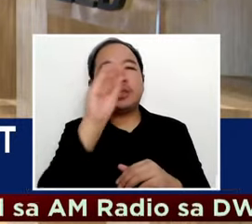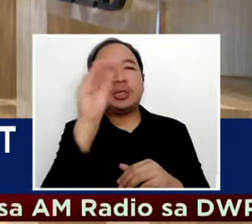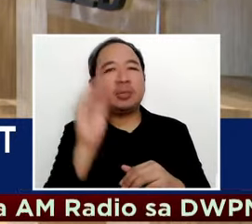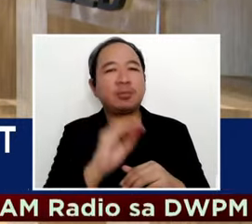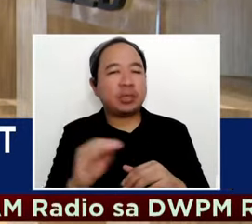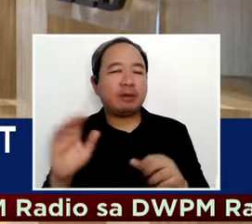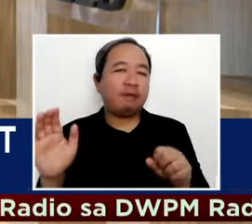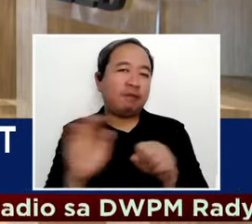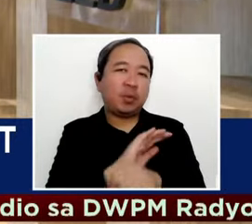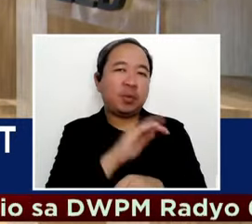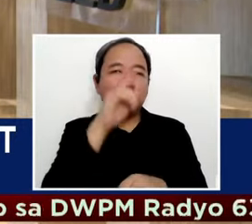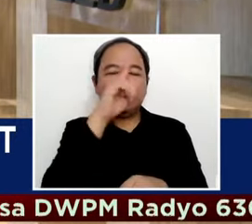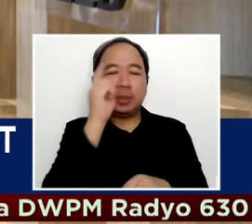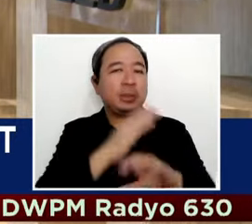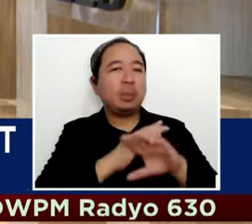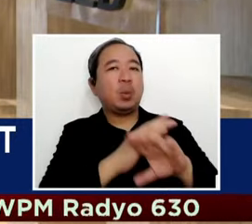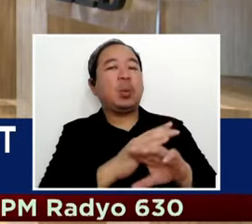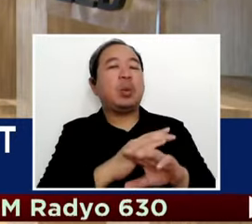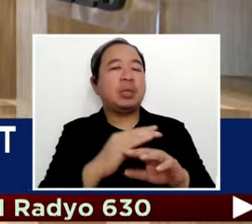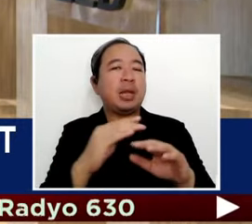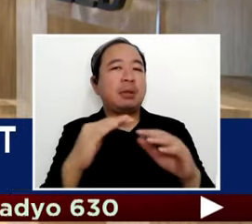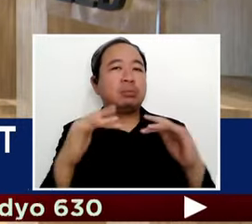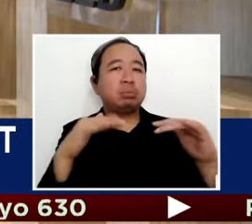vents. So that's one.